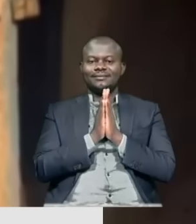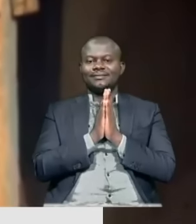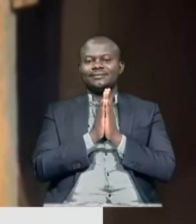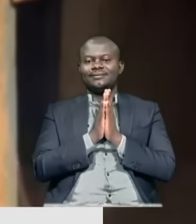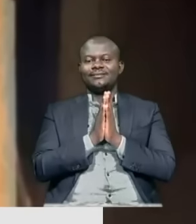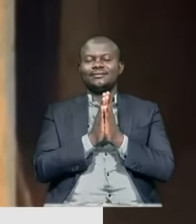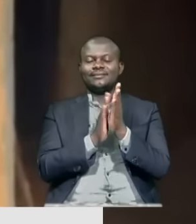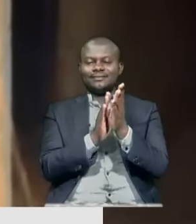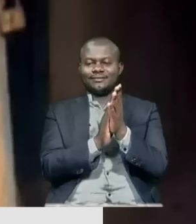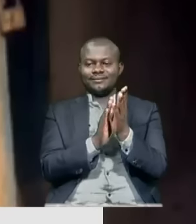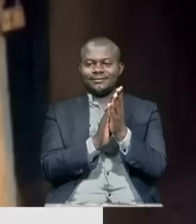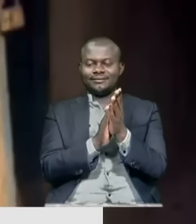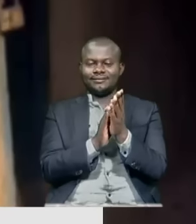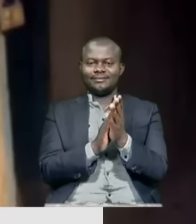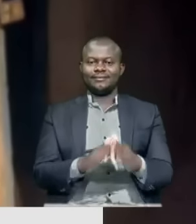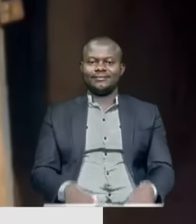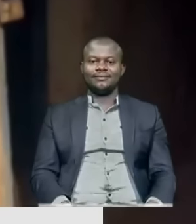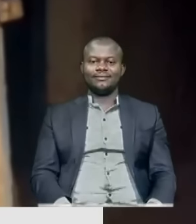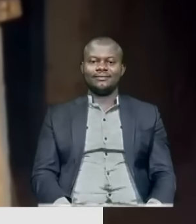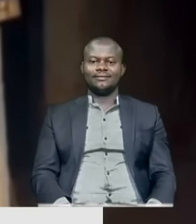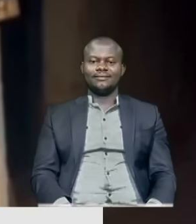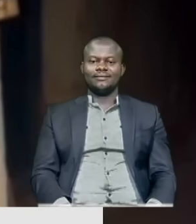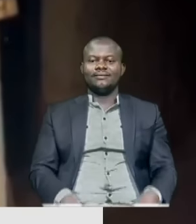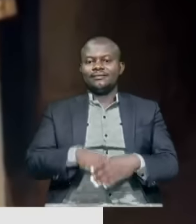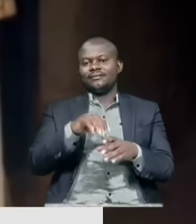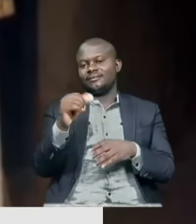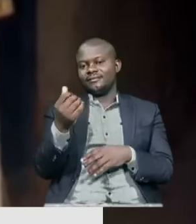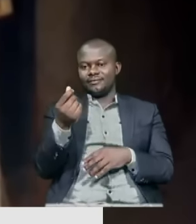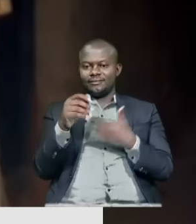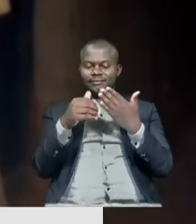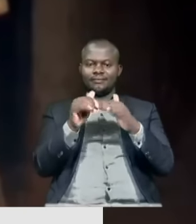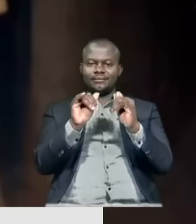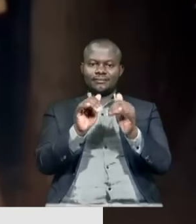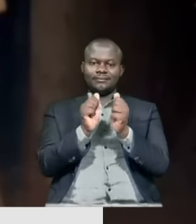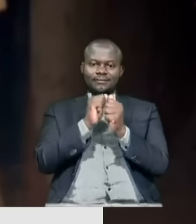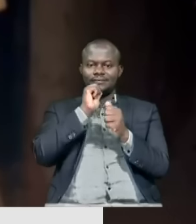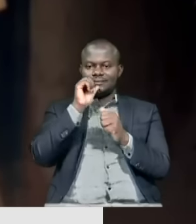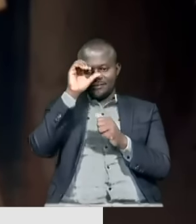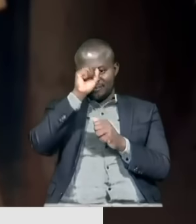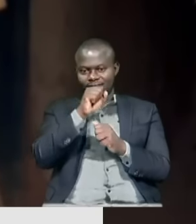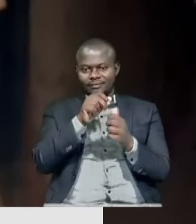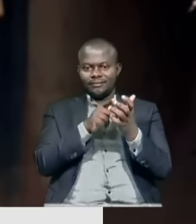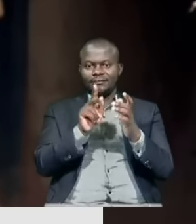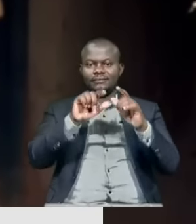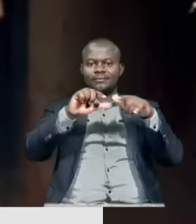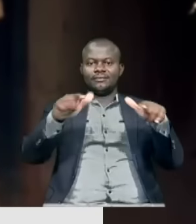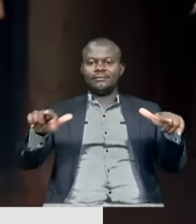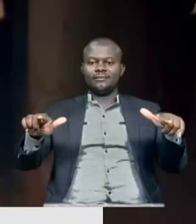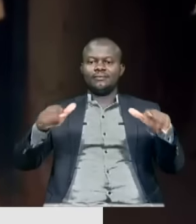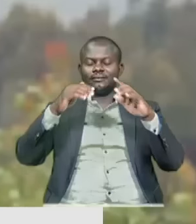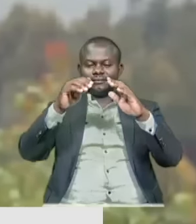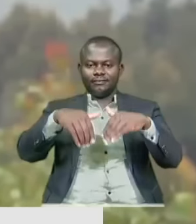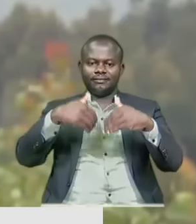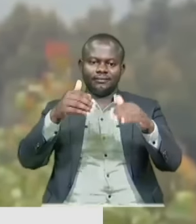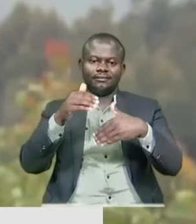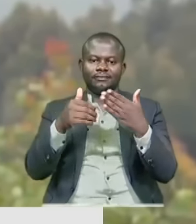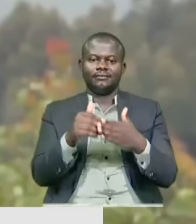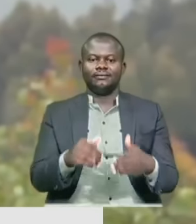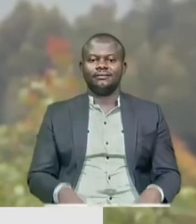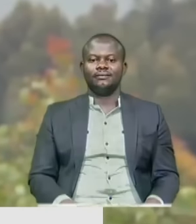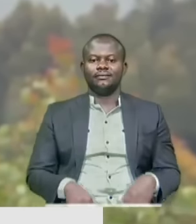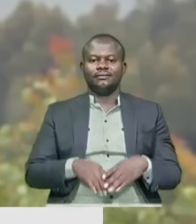atayi nimumpinga utundi dufaranga dusigaye ntago nabura kutagura mu nkisambu iyo guhinga mu